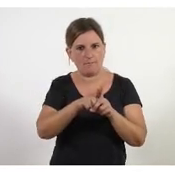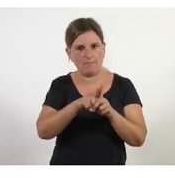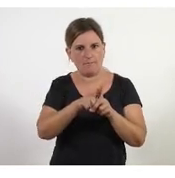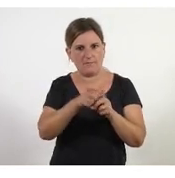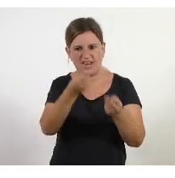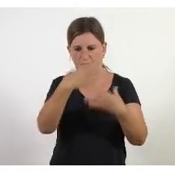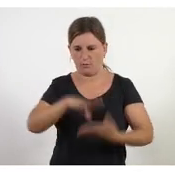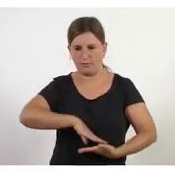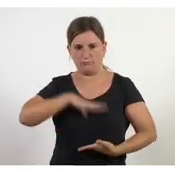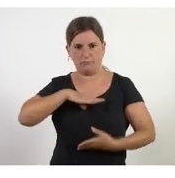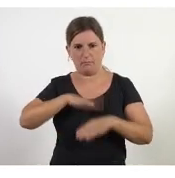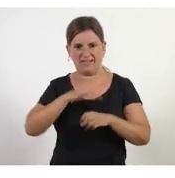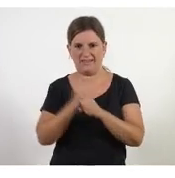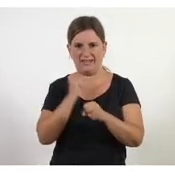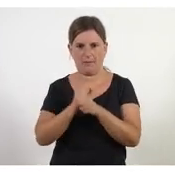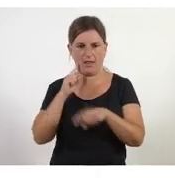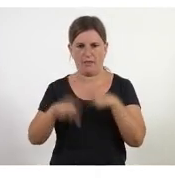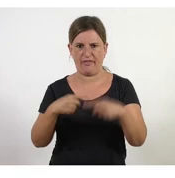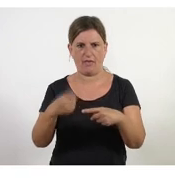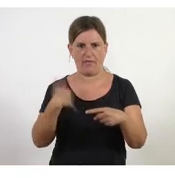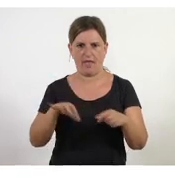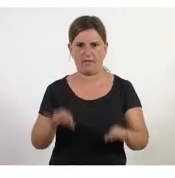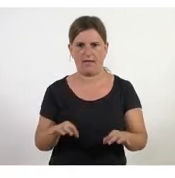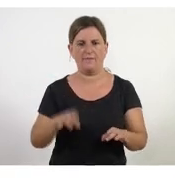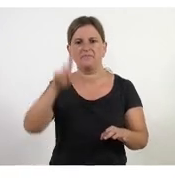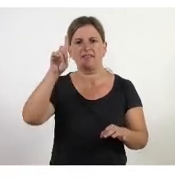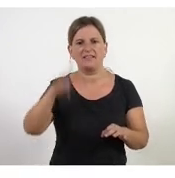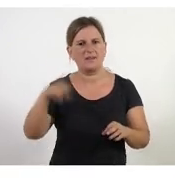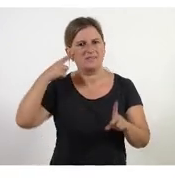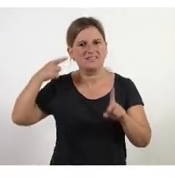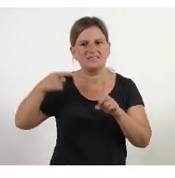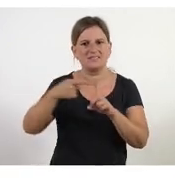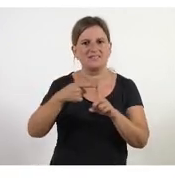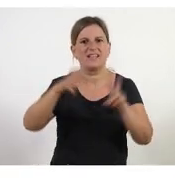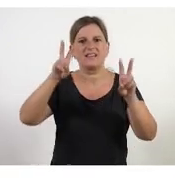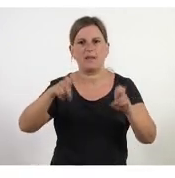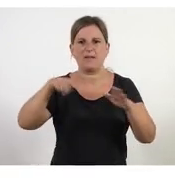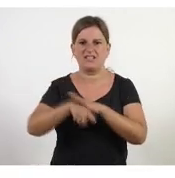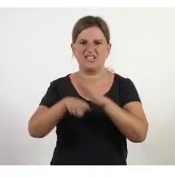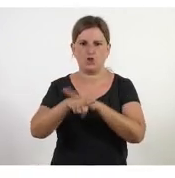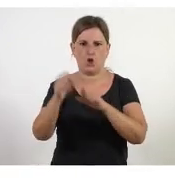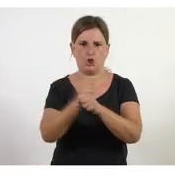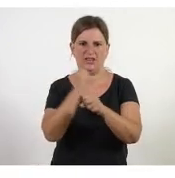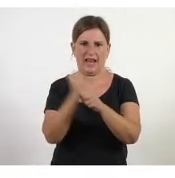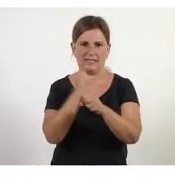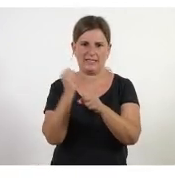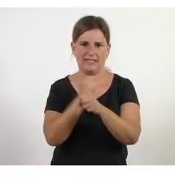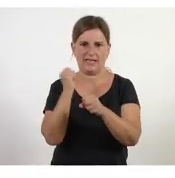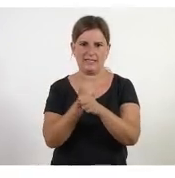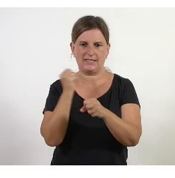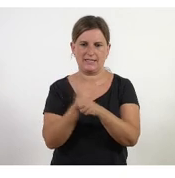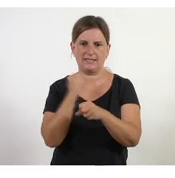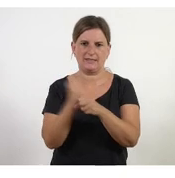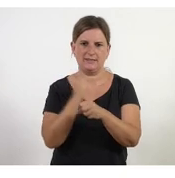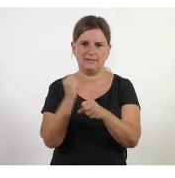seu treball del dia a dia i, sobretot, els centraria en el tema de la gestió de tasques